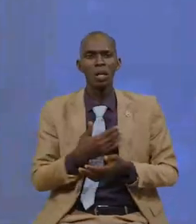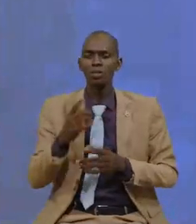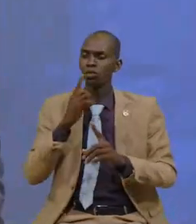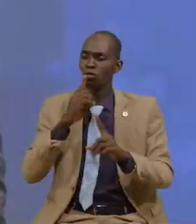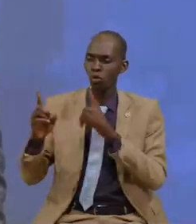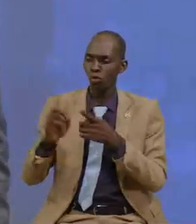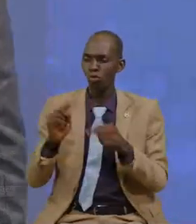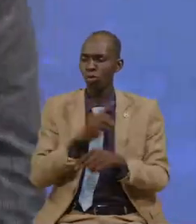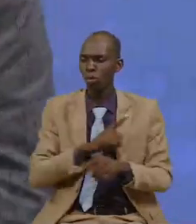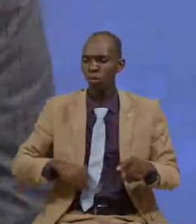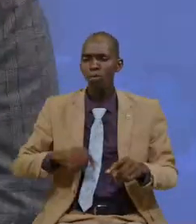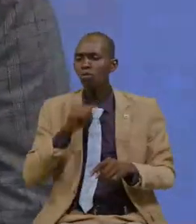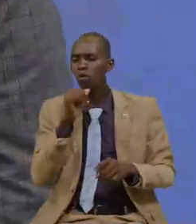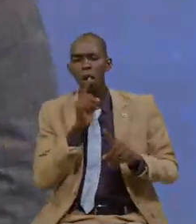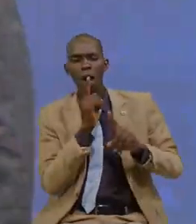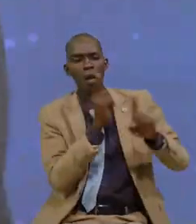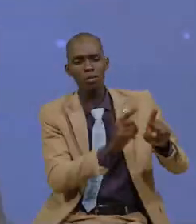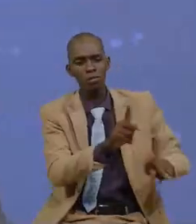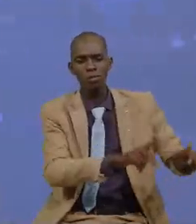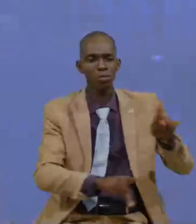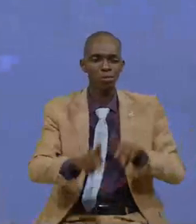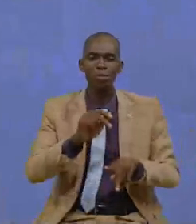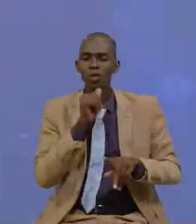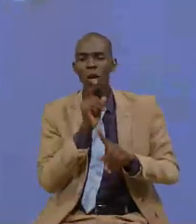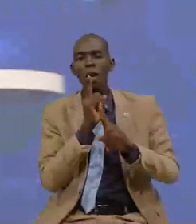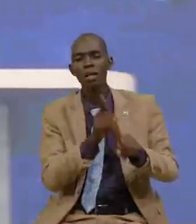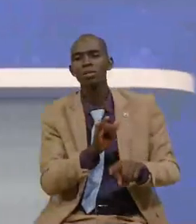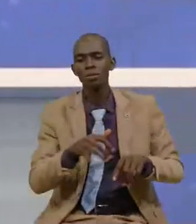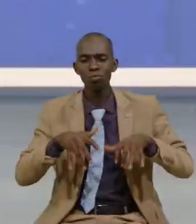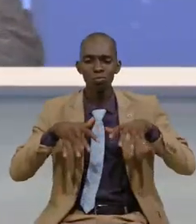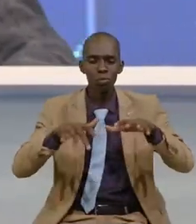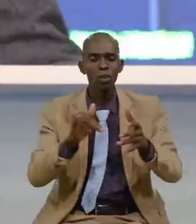le Seigneur, pas devant eux, il lui dit,